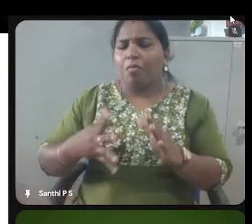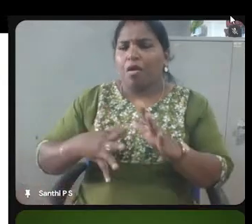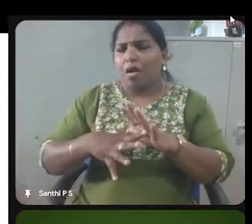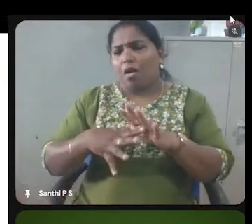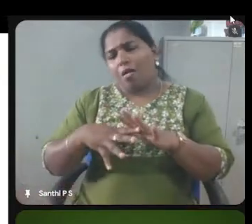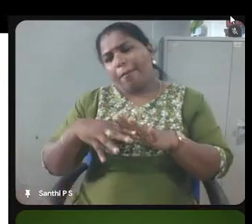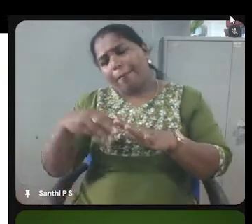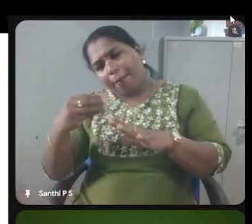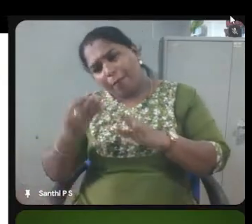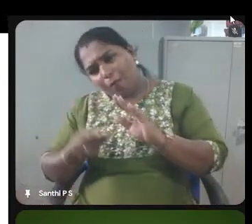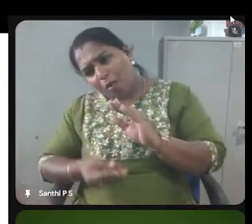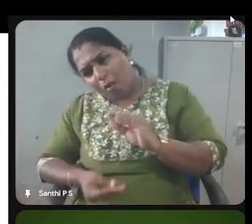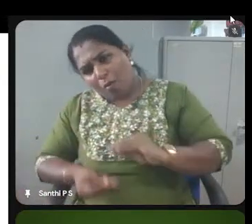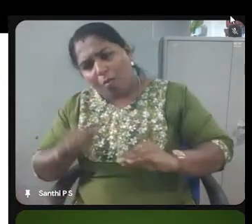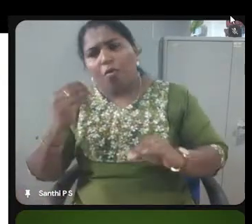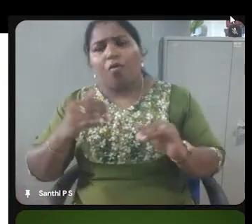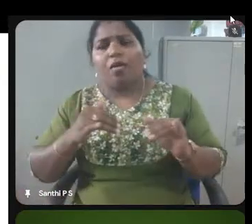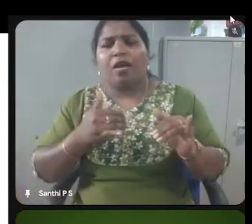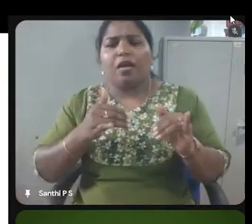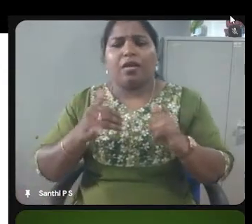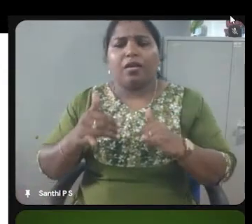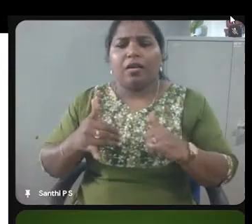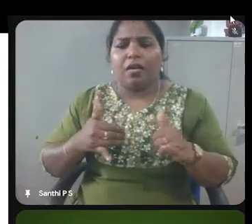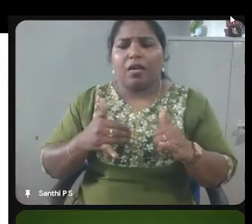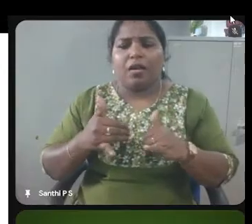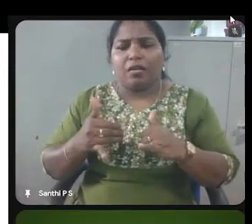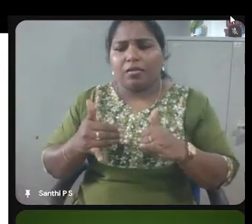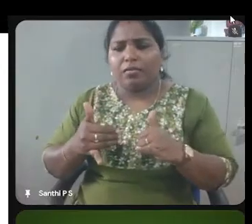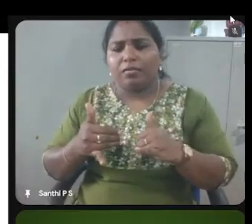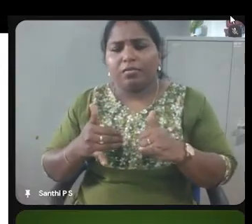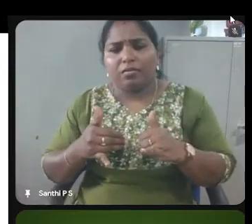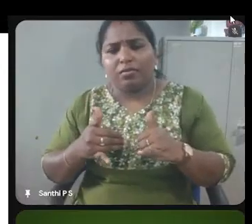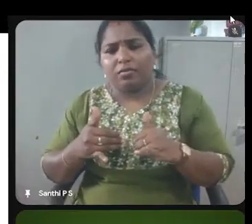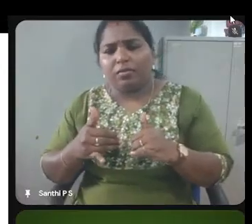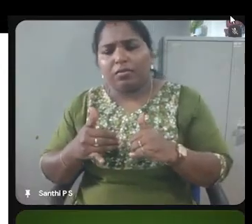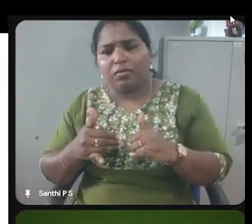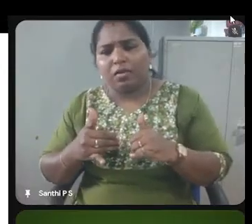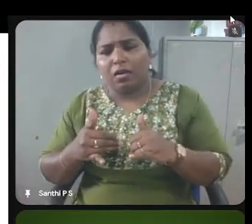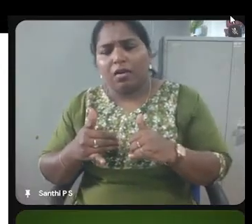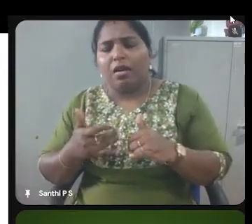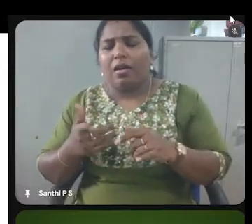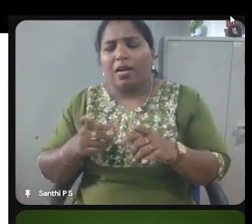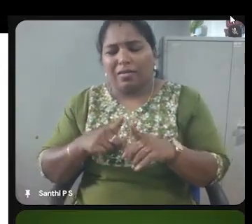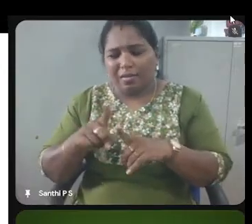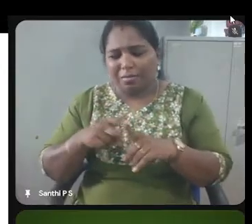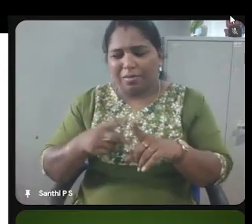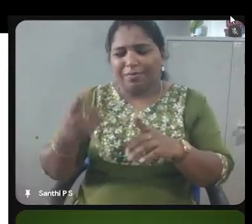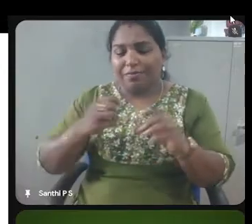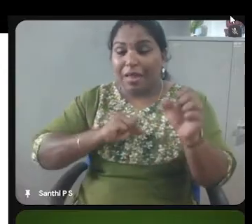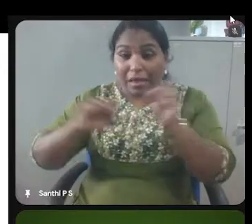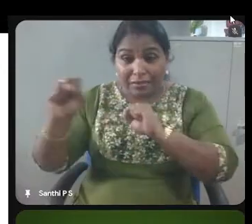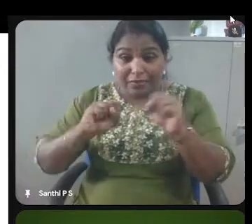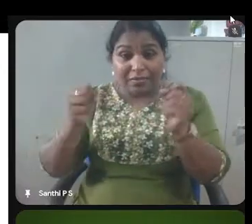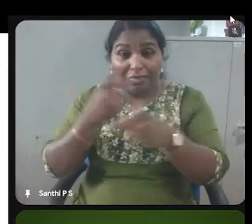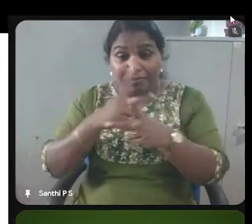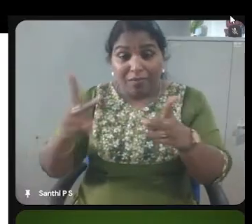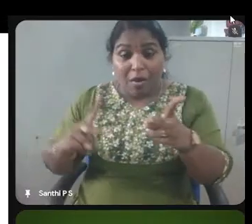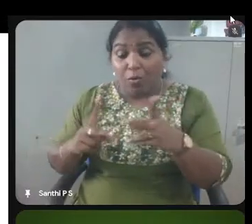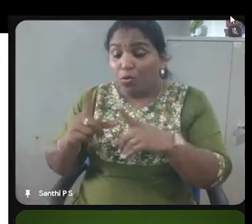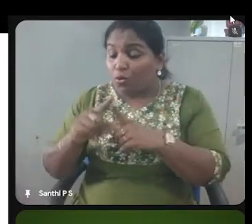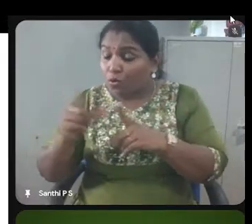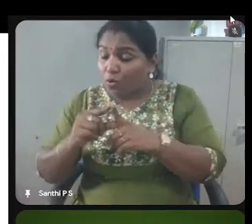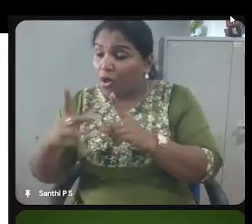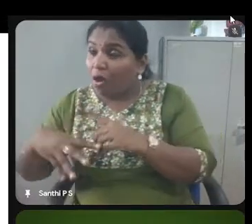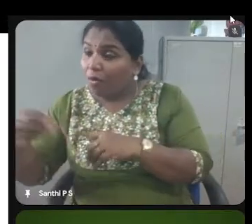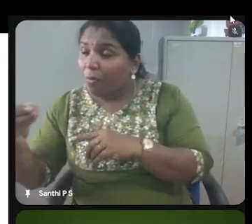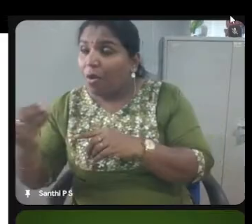ഉൾപ്പെടുത്താൻ പറ്റുകയാണെങ്കിൽ കുട്ടി കുറച്ചും കൂടെ ടയേർഡ് ആവുമ്പോ ഈ ഒരു ഭക്ഷണം എന്ന് പറഞ്ഞ് വിശപ്പോട് കൂടി കഴിക്കുന്ന